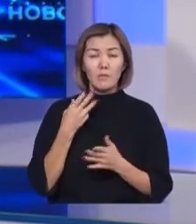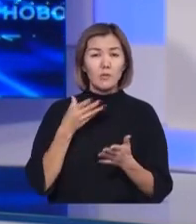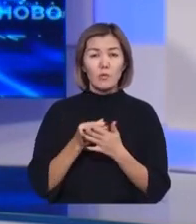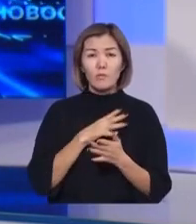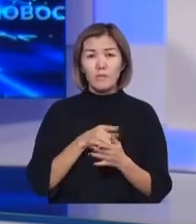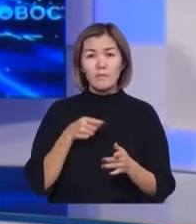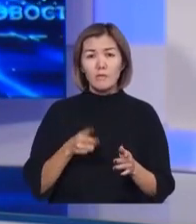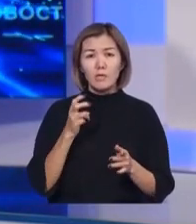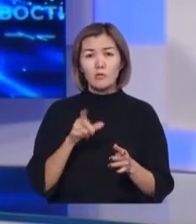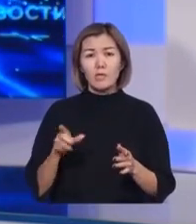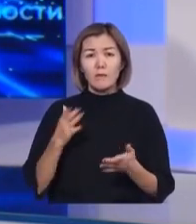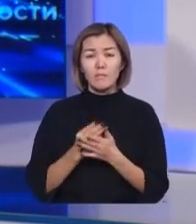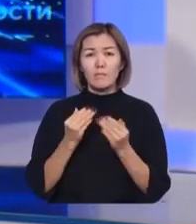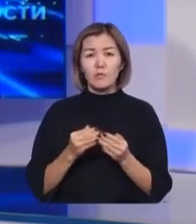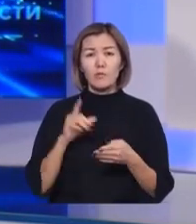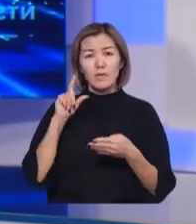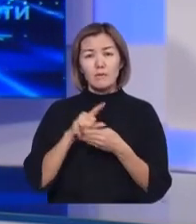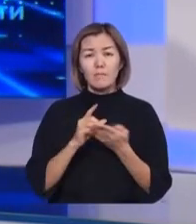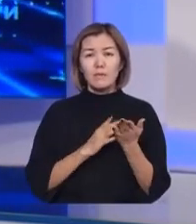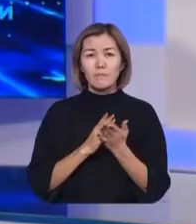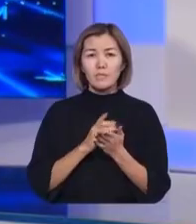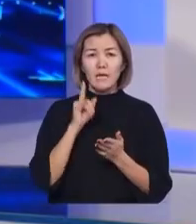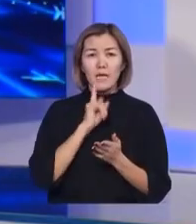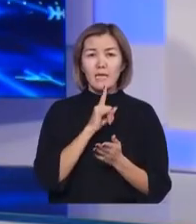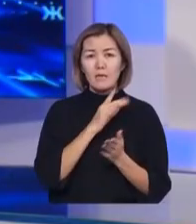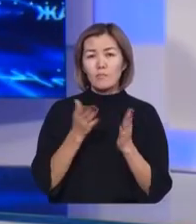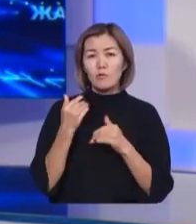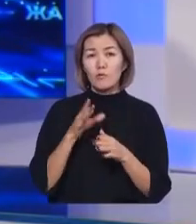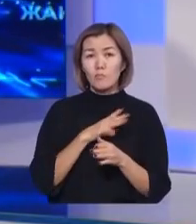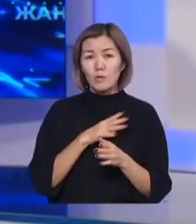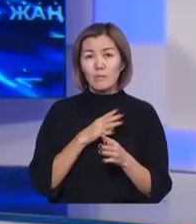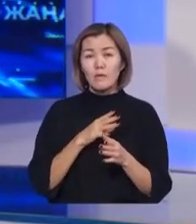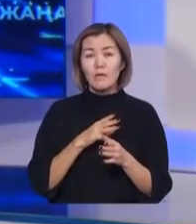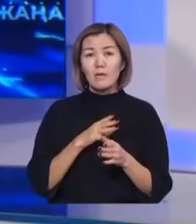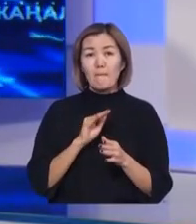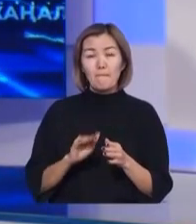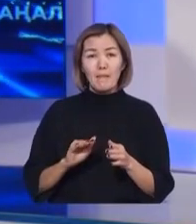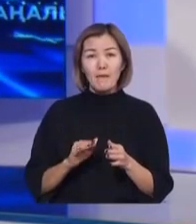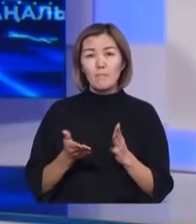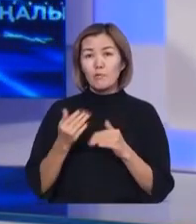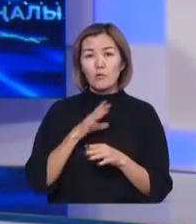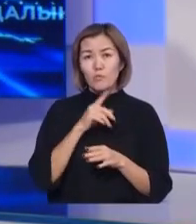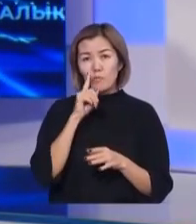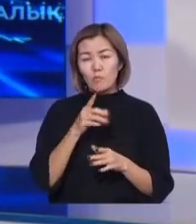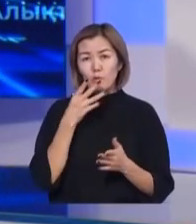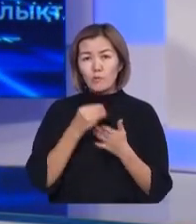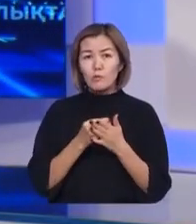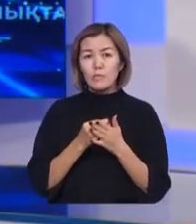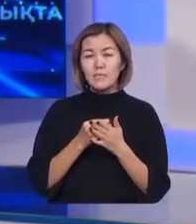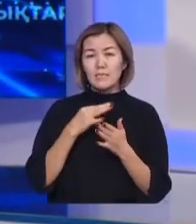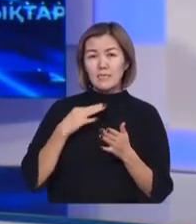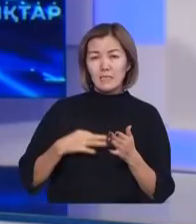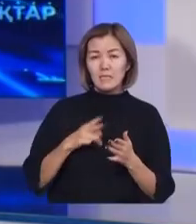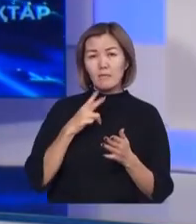1200-ден асты. Бүгін облыстық иман мешітінде әйел бұрынғы болғанымен бала бұрынғы болмайды. Өз балаңды ұмытпай алимент төле